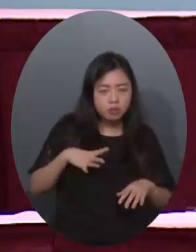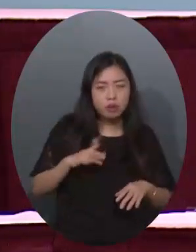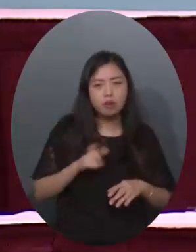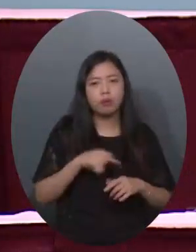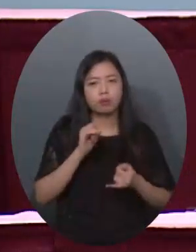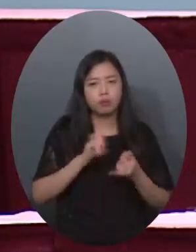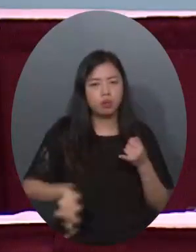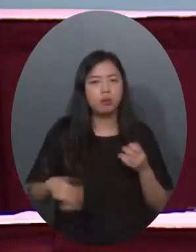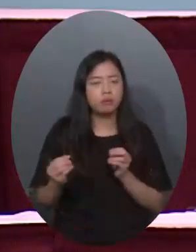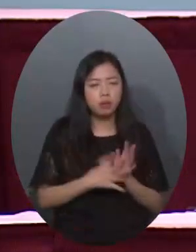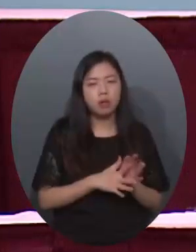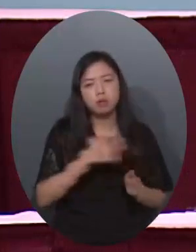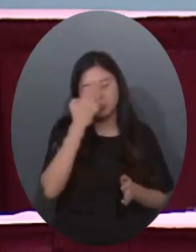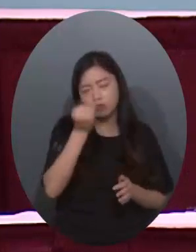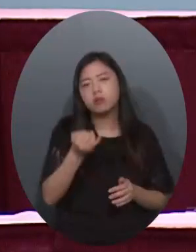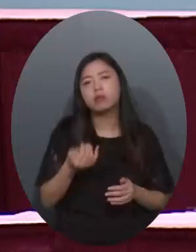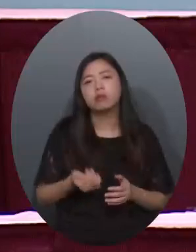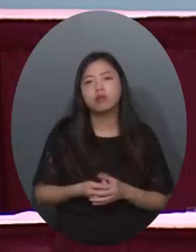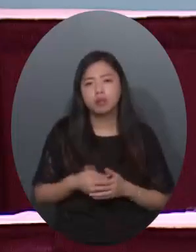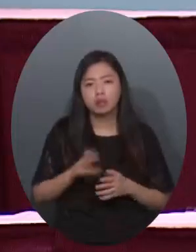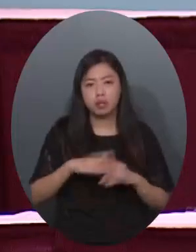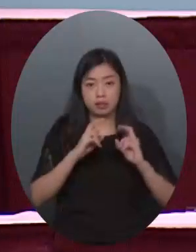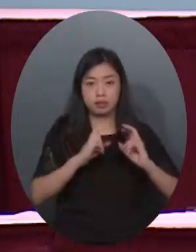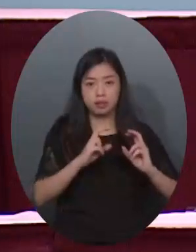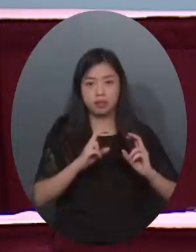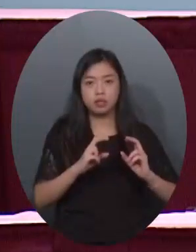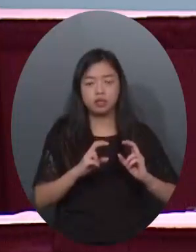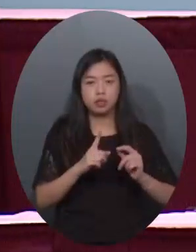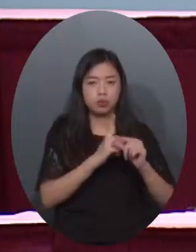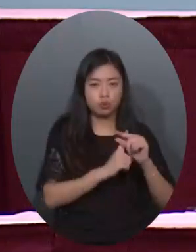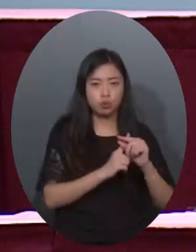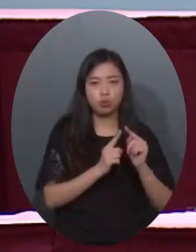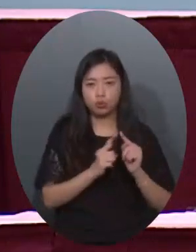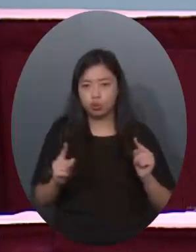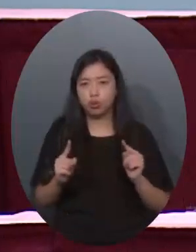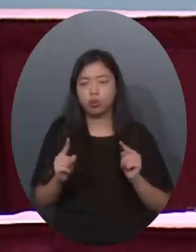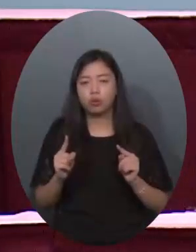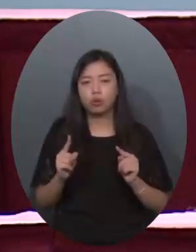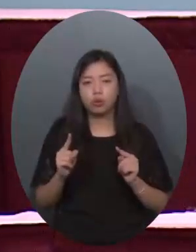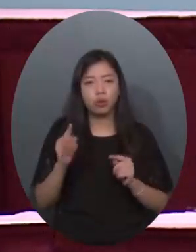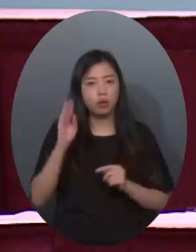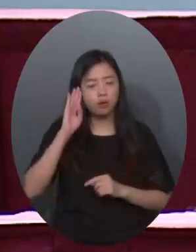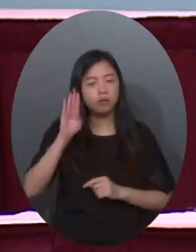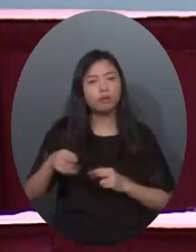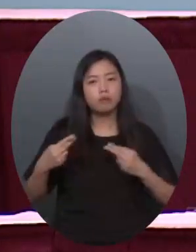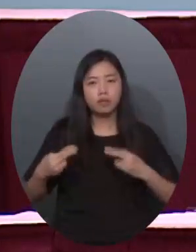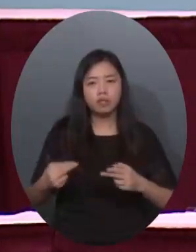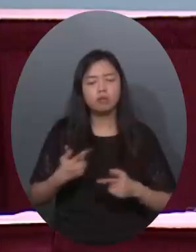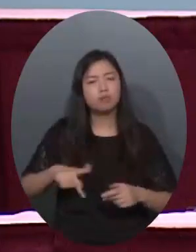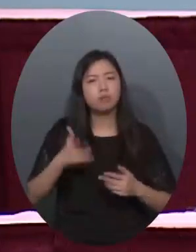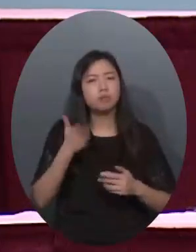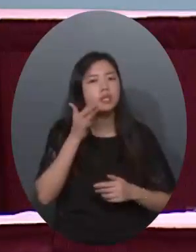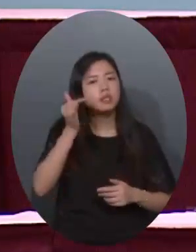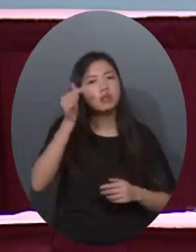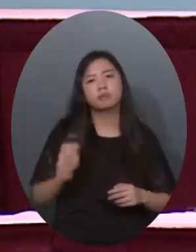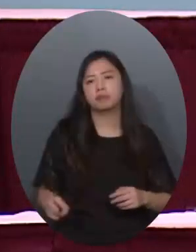利影響，但我們對港鐵的中長期前景感到樂觀。港鐵已